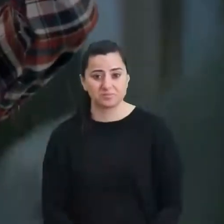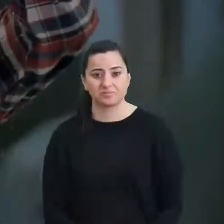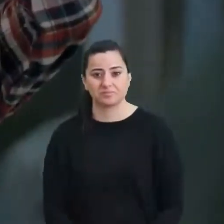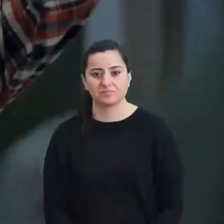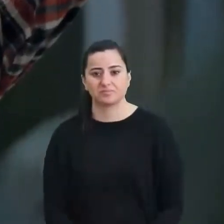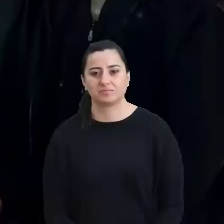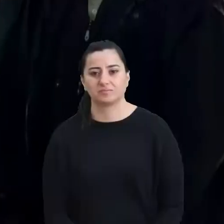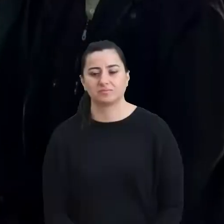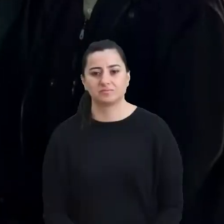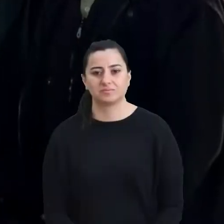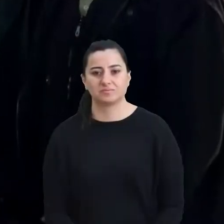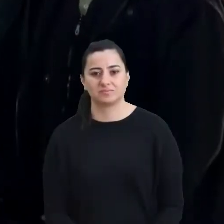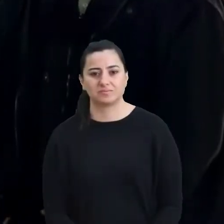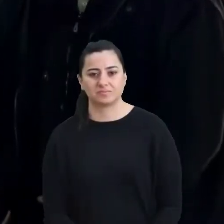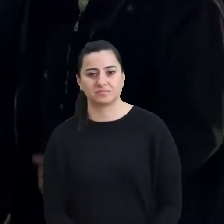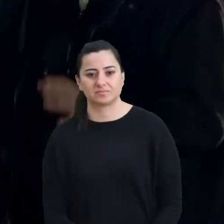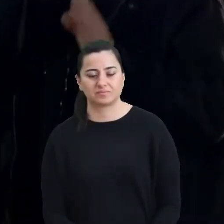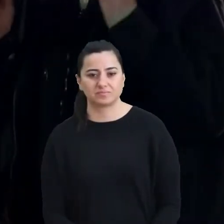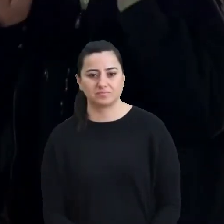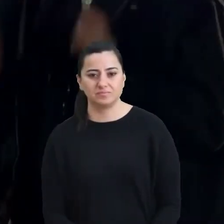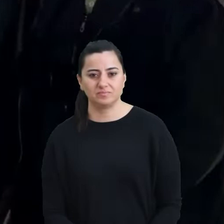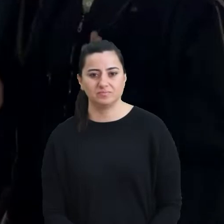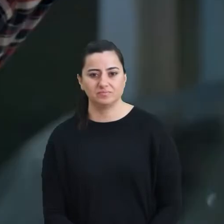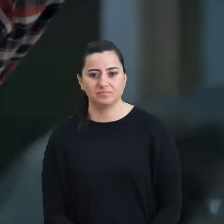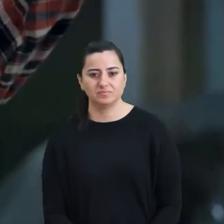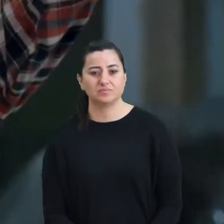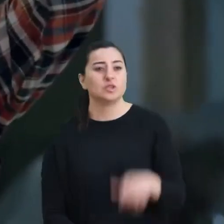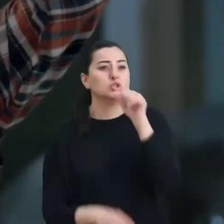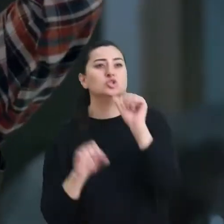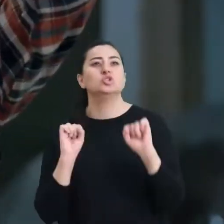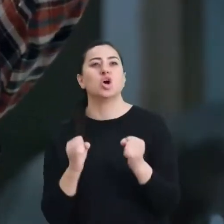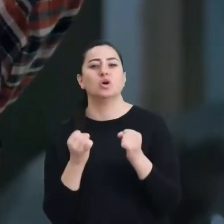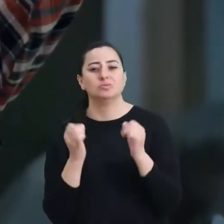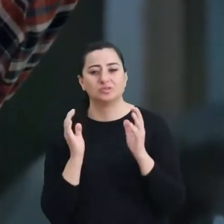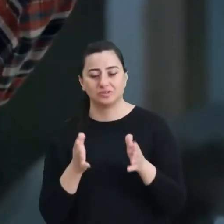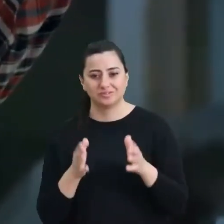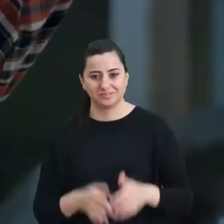lan. Suyu başından aşağı boşalttı. Su soğukmuş lan.